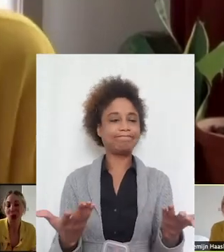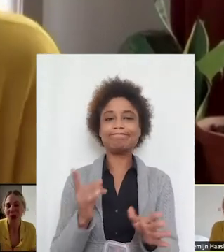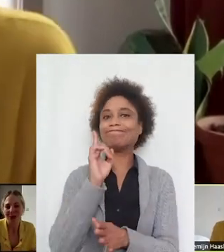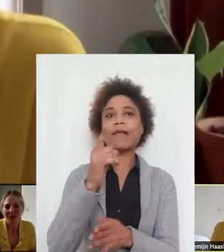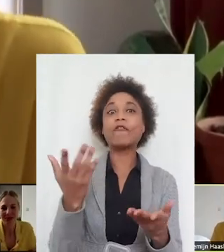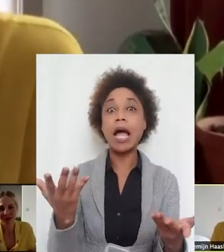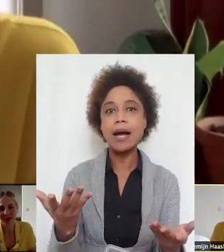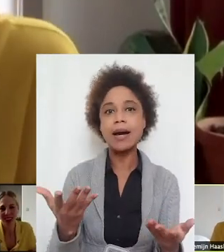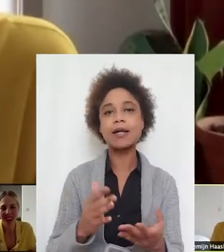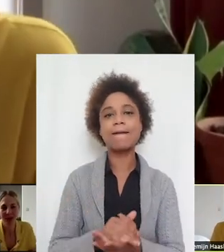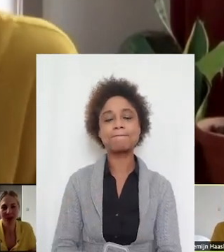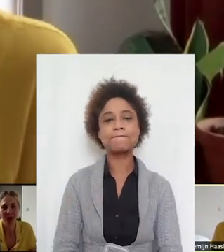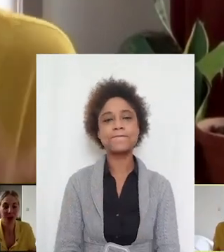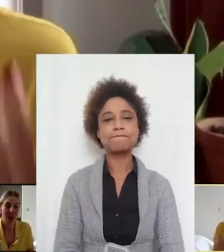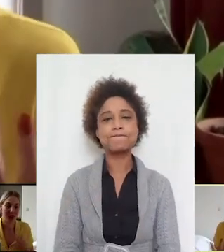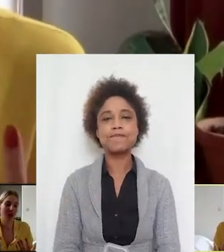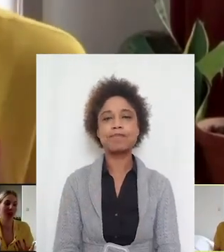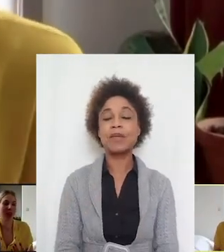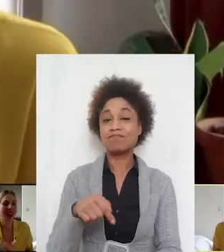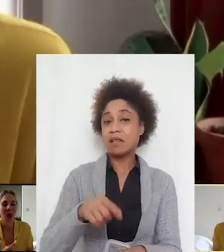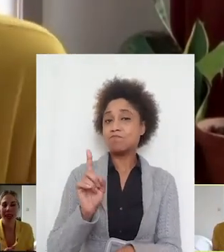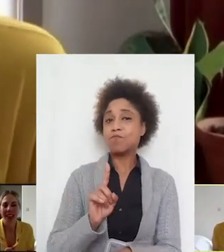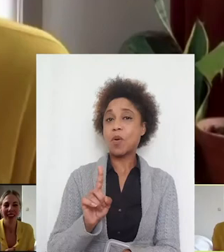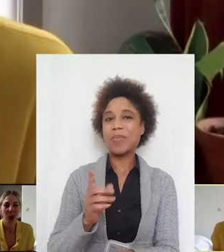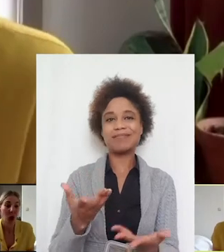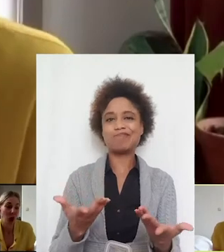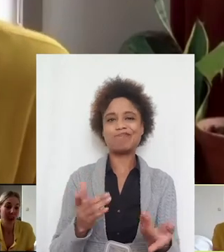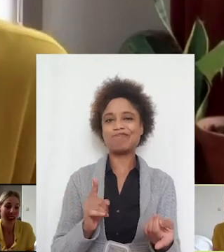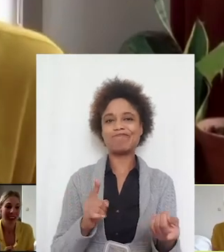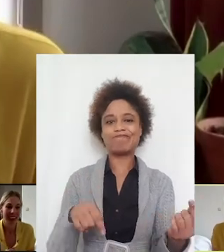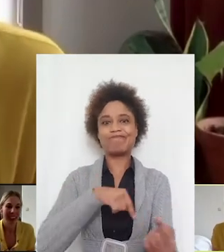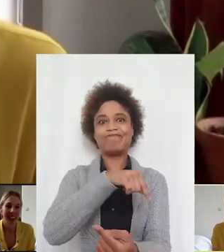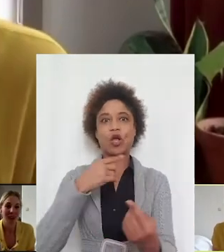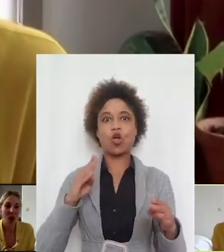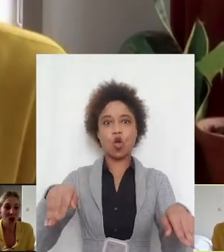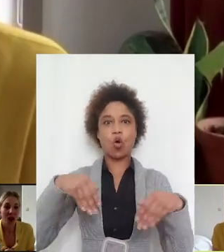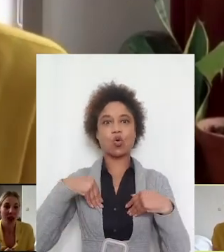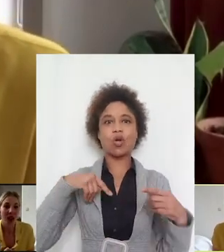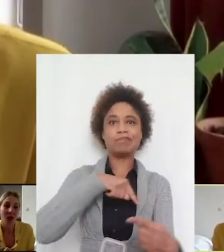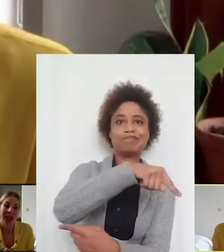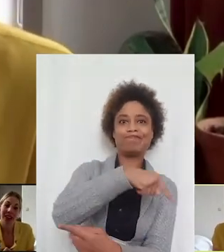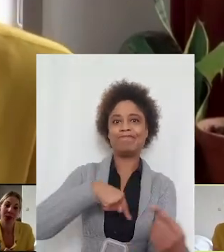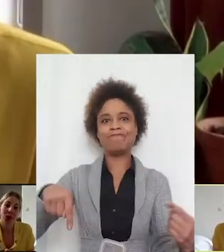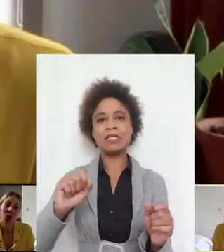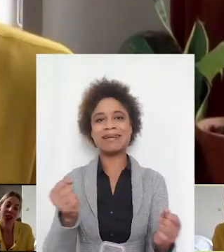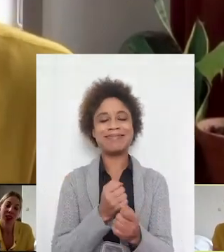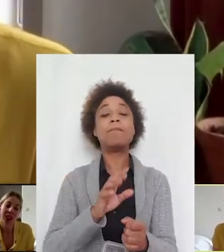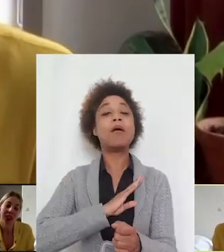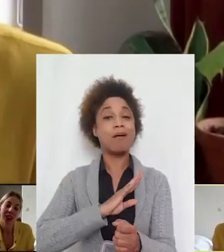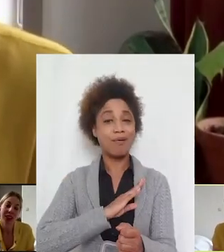naartoe? We kunnen er op dit moment niet omheen, corona. Het heeft ook op